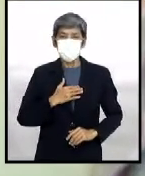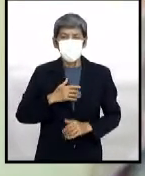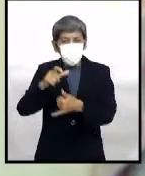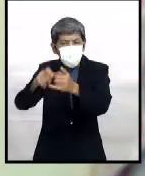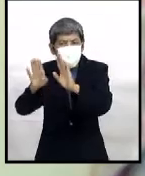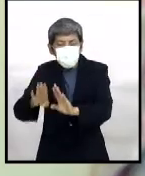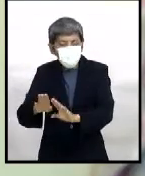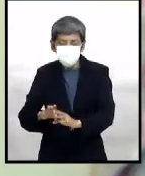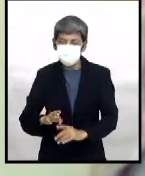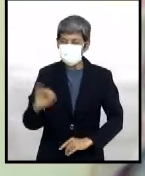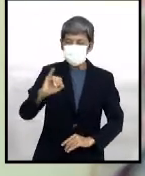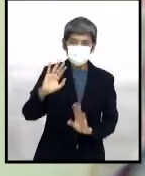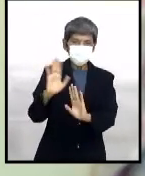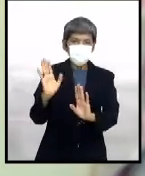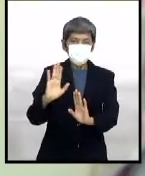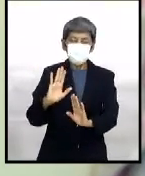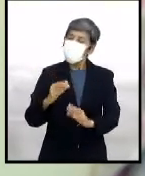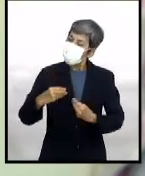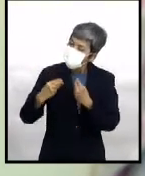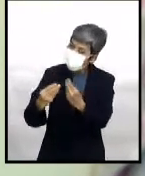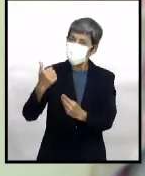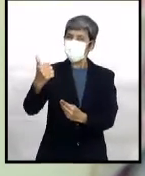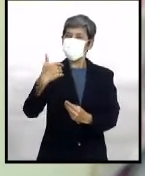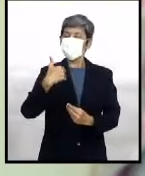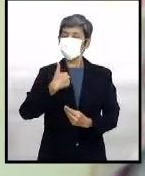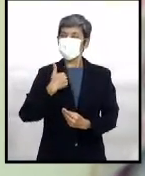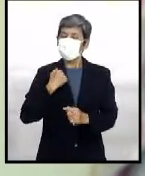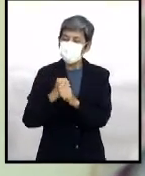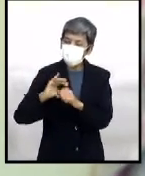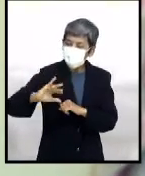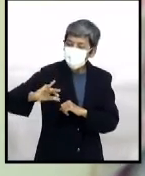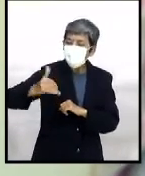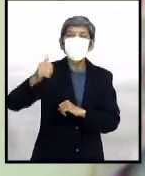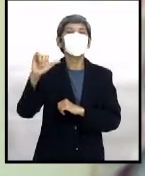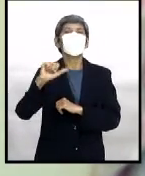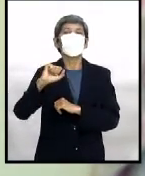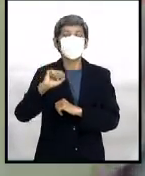ที่เขาเป็นมันไม่ใช่คำสาปมันเป็นพรแต่ว่ายังไม่ถูกพัฒนาเท่านั้นเ